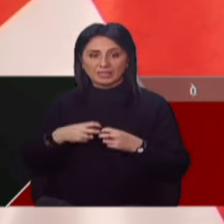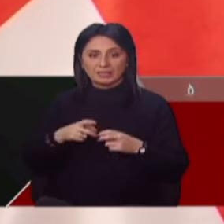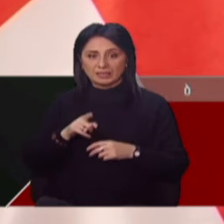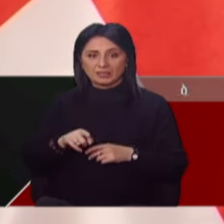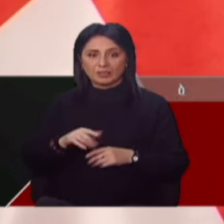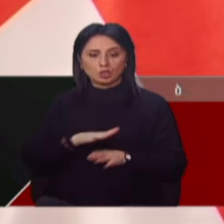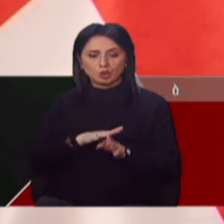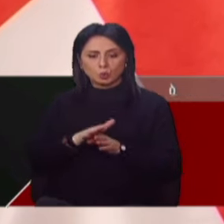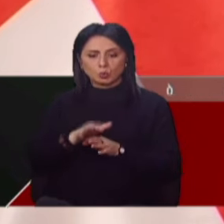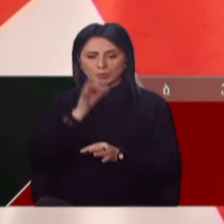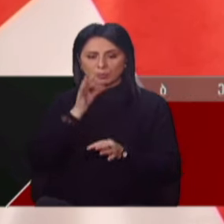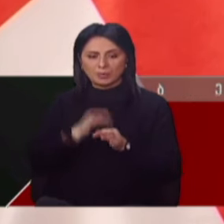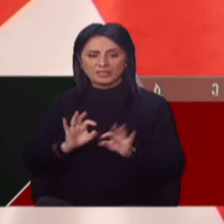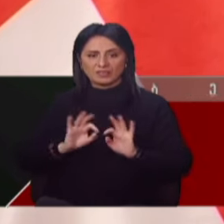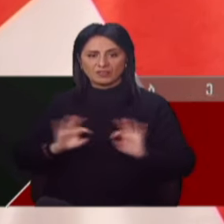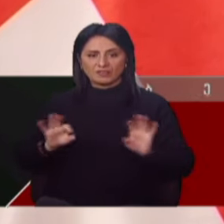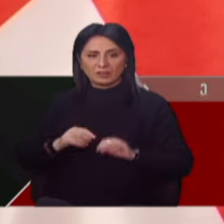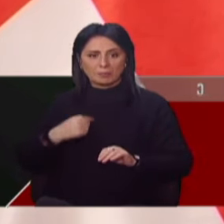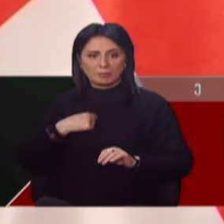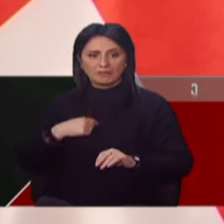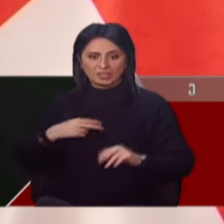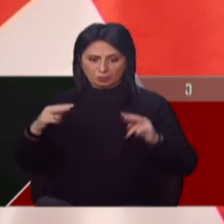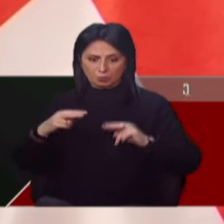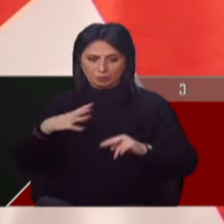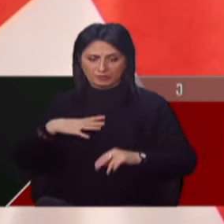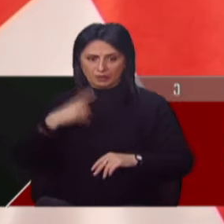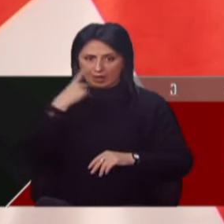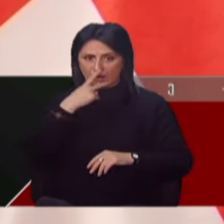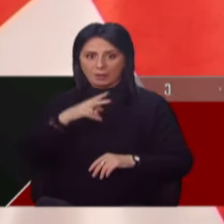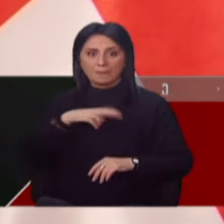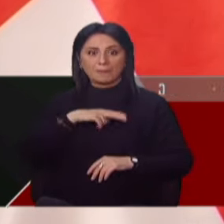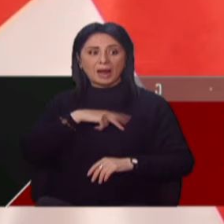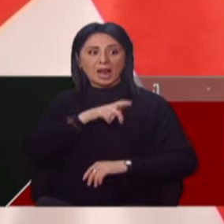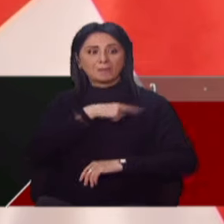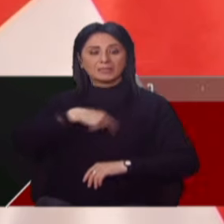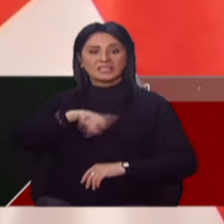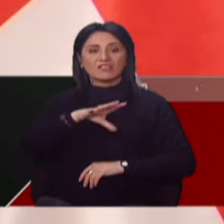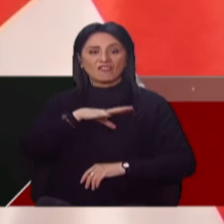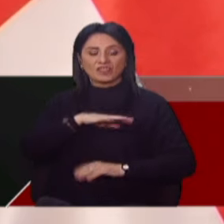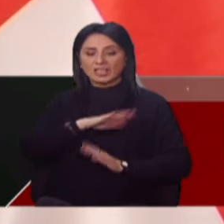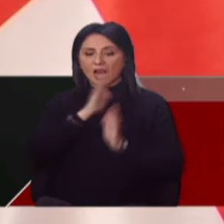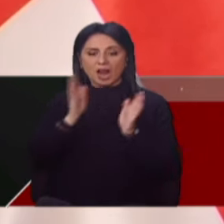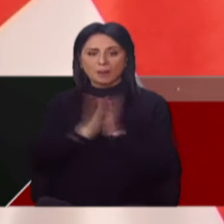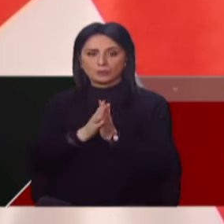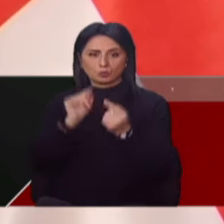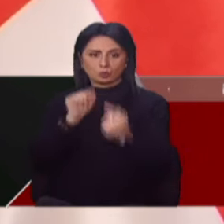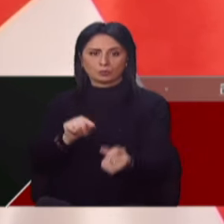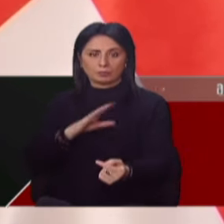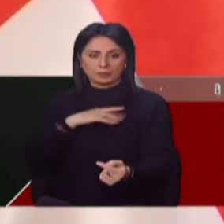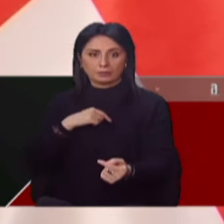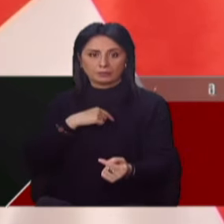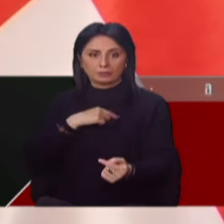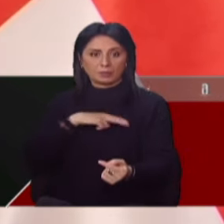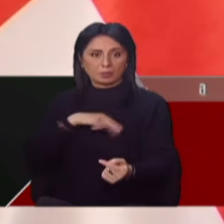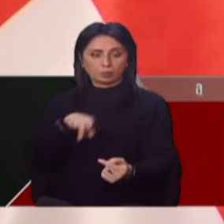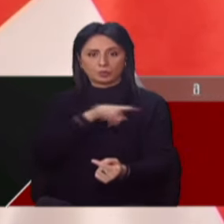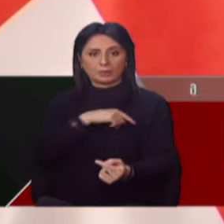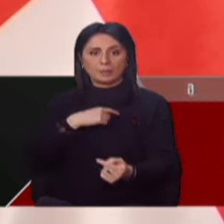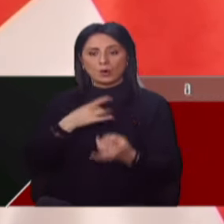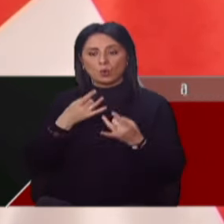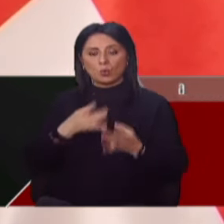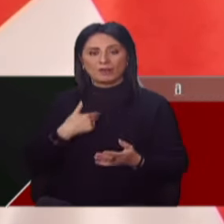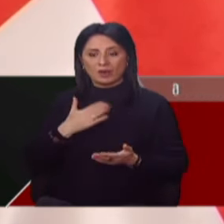სრული პასუხისგებლობით ვაცხადებ და მე ამის მოწმე ვიყავი, რომ პარლამენტის წევრები ვიყავით აბსოლუტურად წინააღმდეგები და უბრალოდ მე